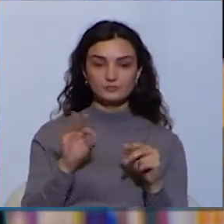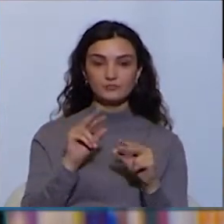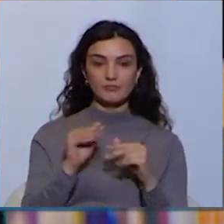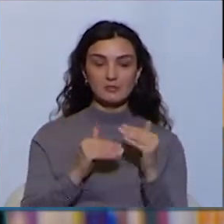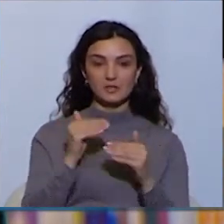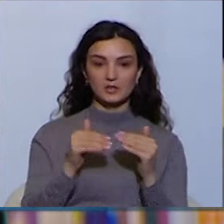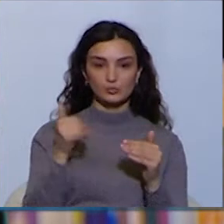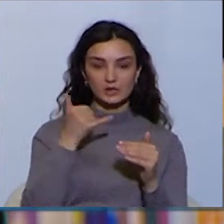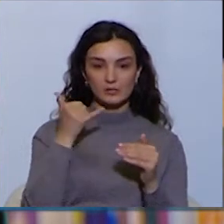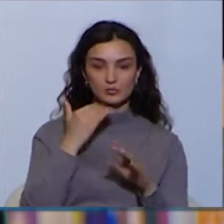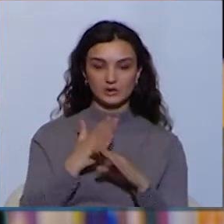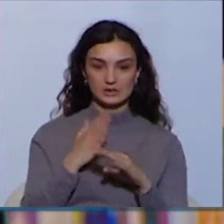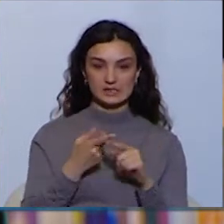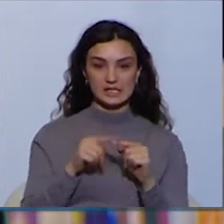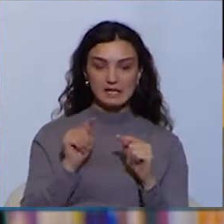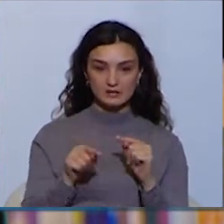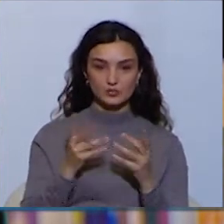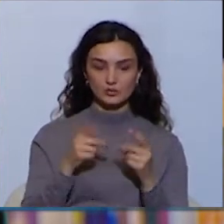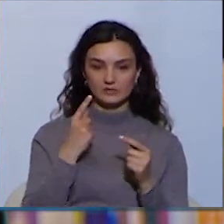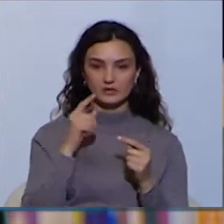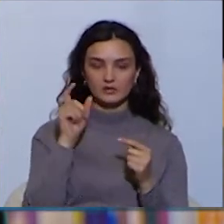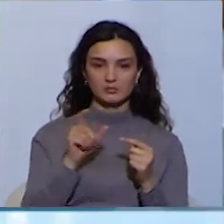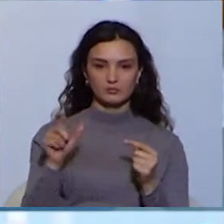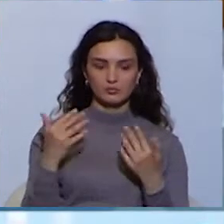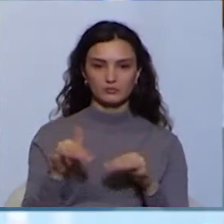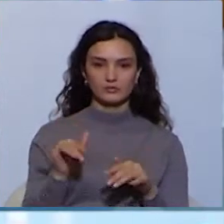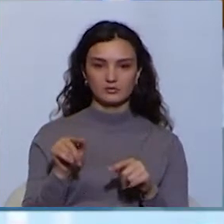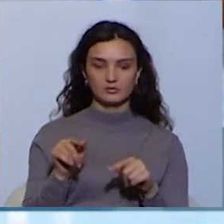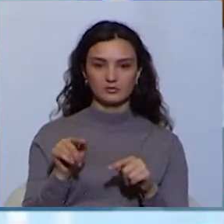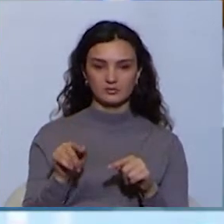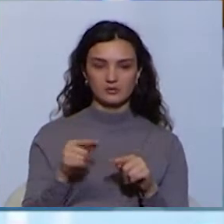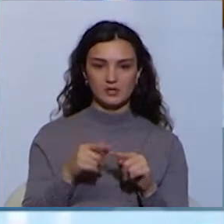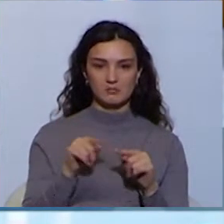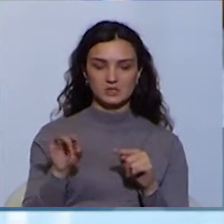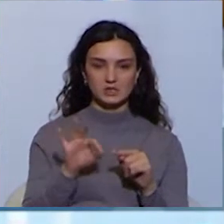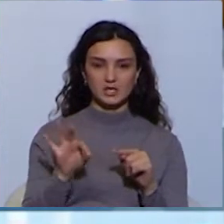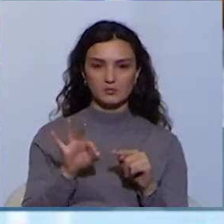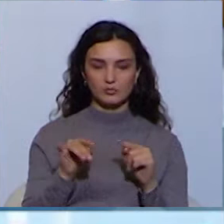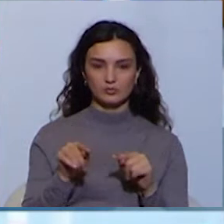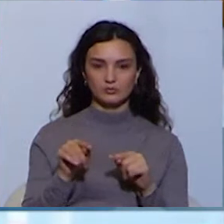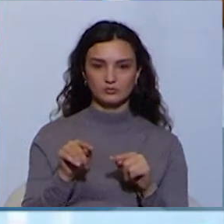წარმატებული ტიპის ატრიბუტი არის ეს, ადამიანები უკვე აი ამ ატრიბუტის გამო